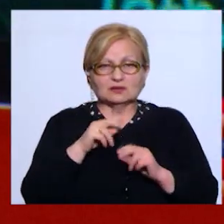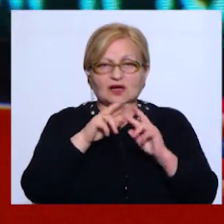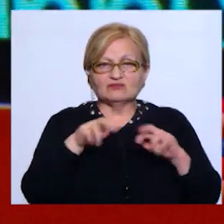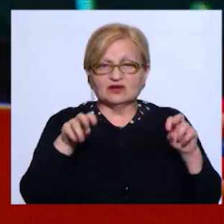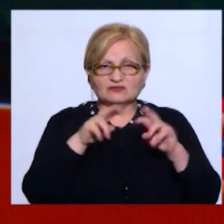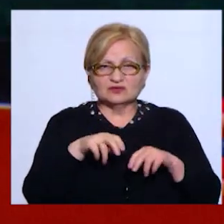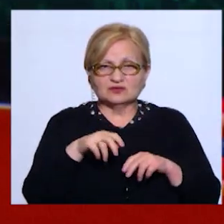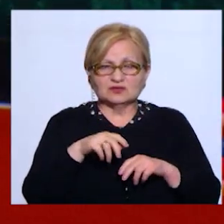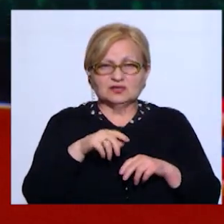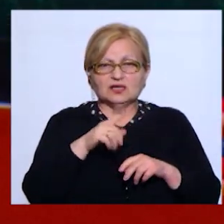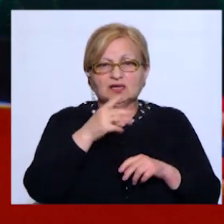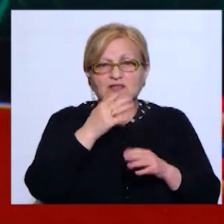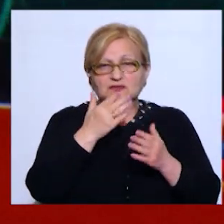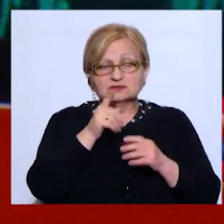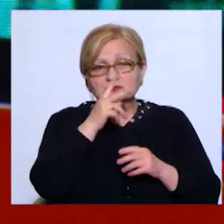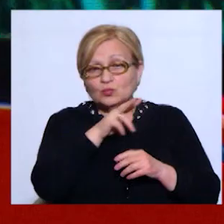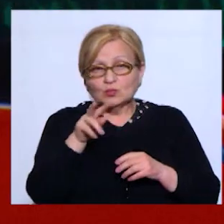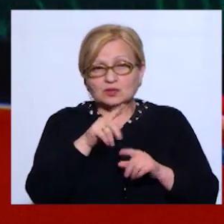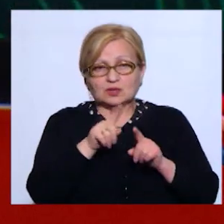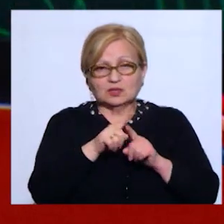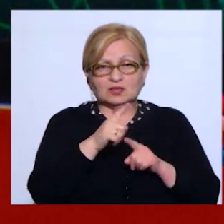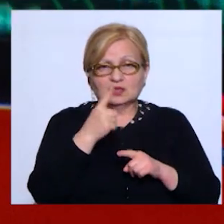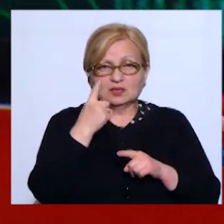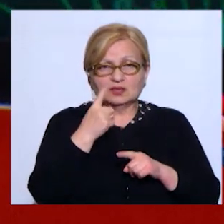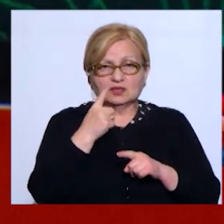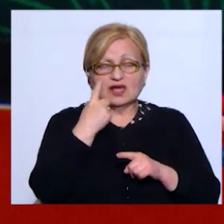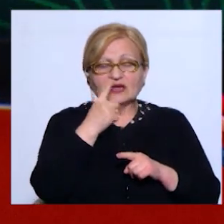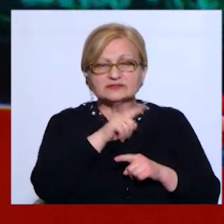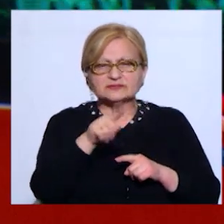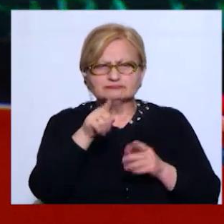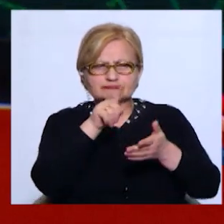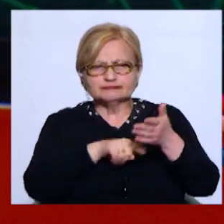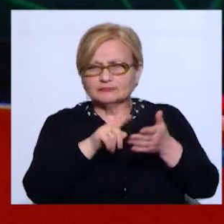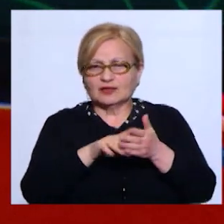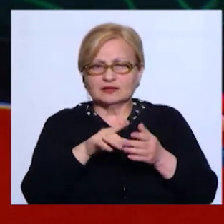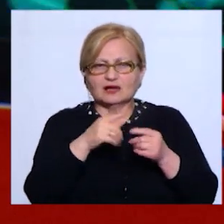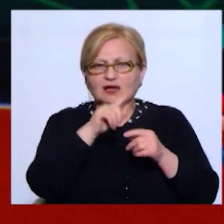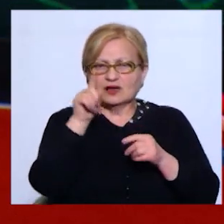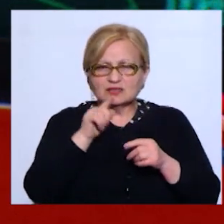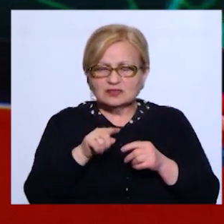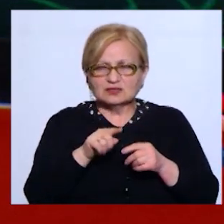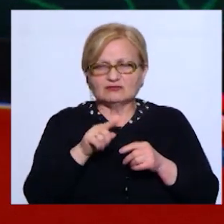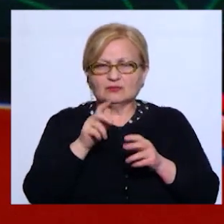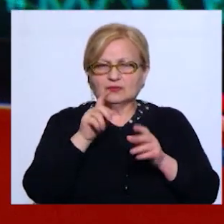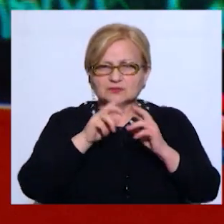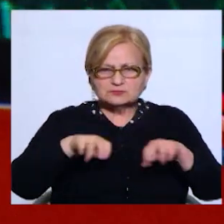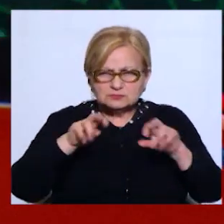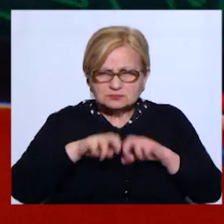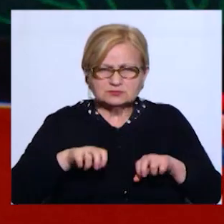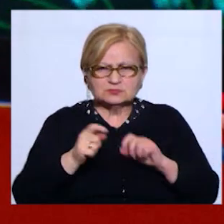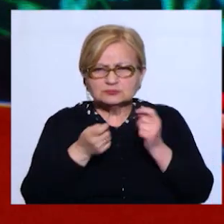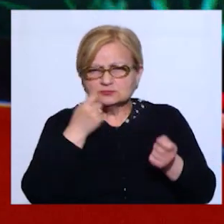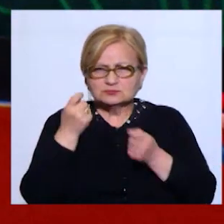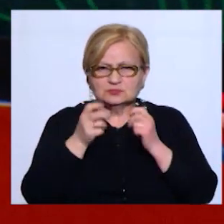კვლევითი ანალიზის წაკითხვას დაიწყებთ, პირდაპირ ერთ იმას არენდოთ, დასვით რაც შეიძლება ბევრი კითხვა ჩაეძიეთ, რომ რამდენად